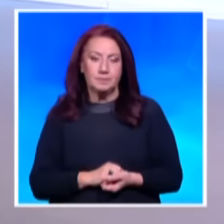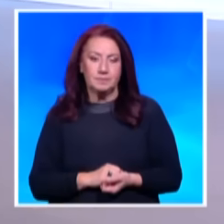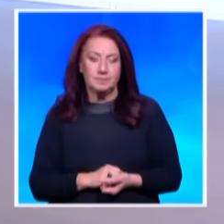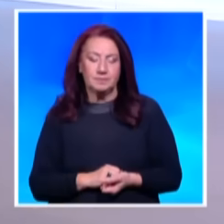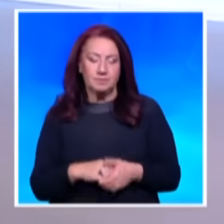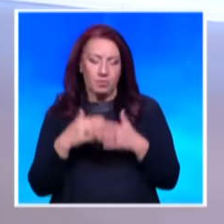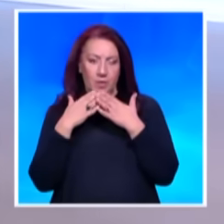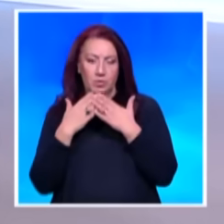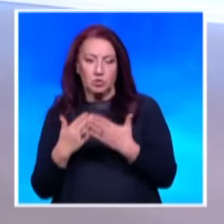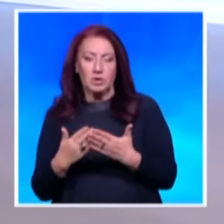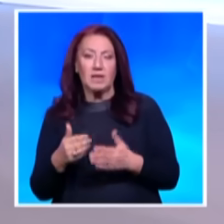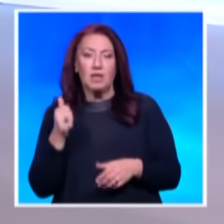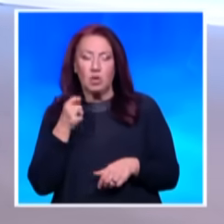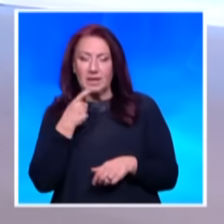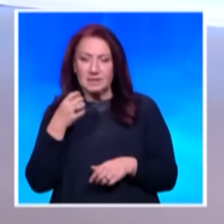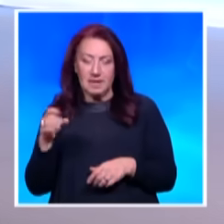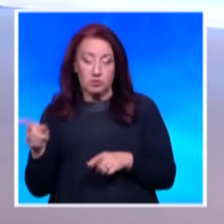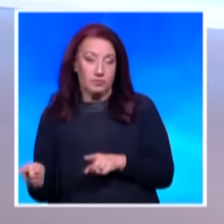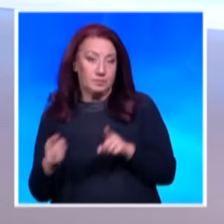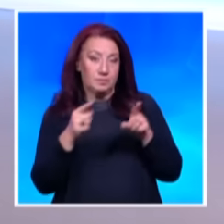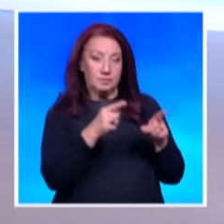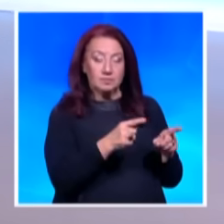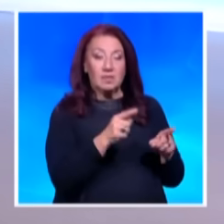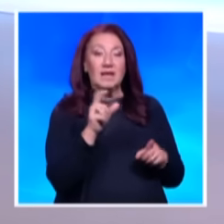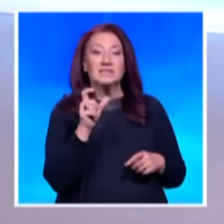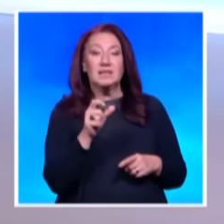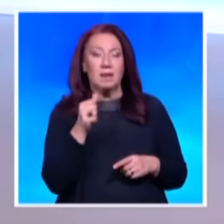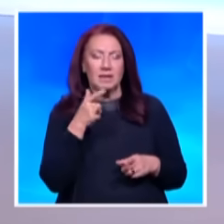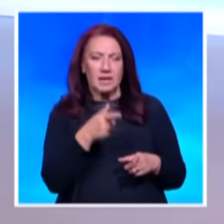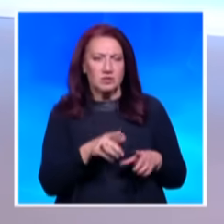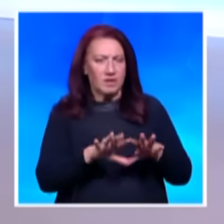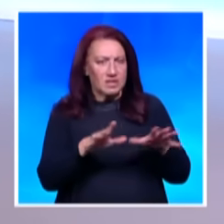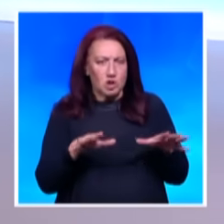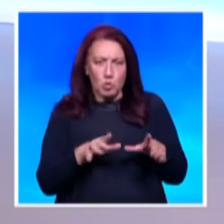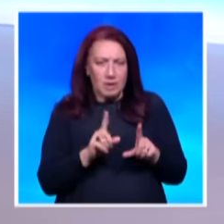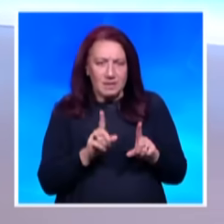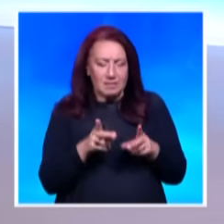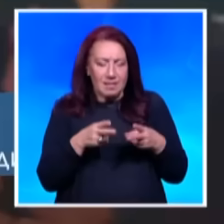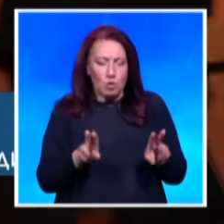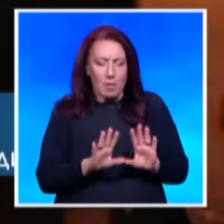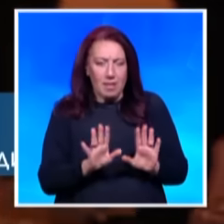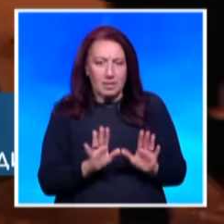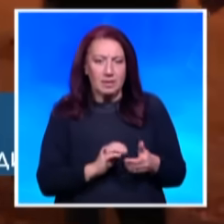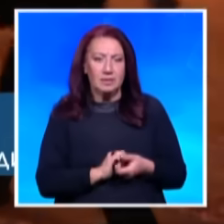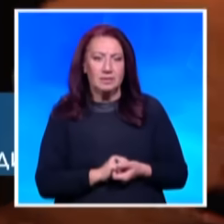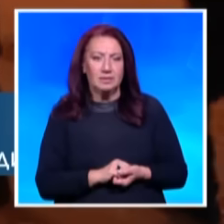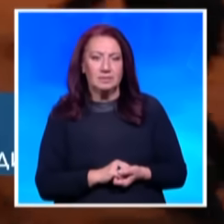Антоане, благодарим ти. Сега отново се връщаме към Станимира Атанасова, където ситуацията съвсем не е нормална. Мира, към теб.